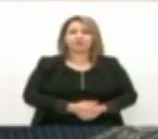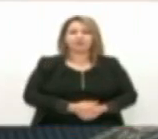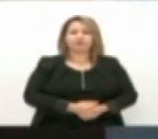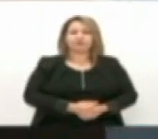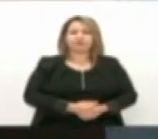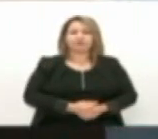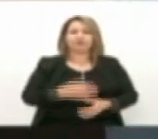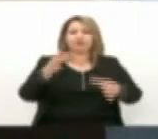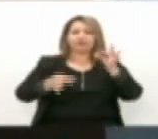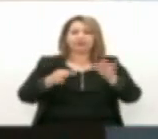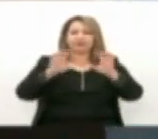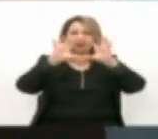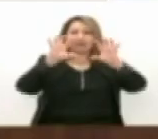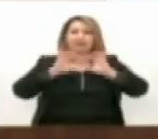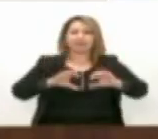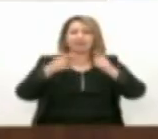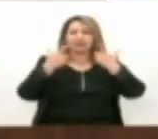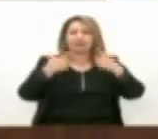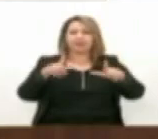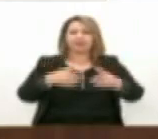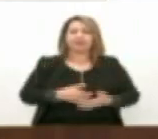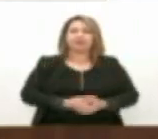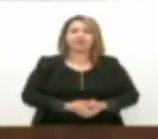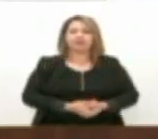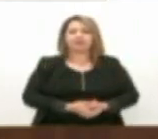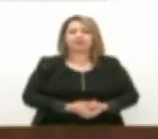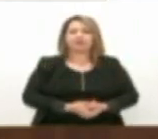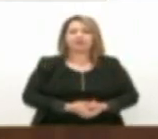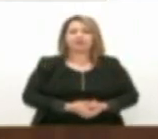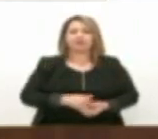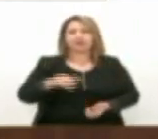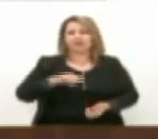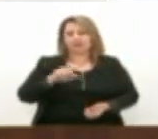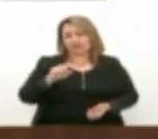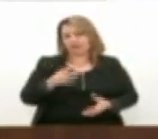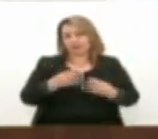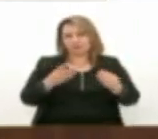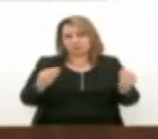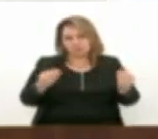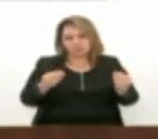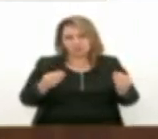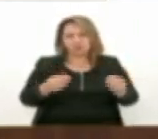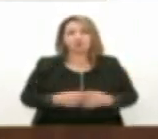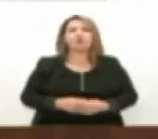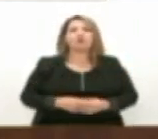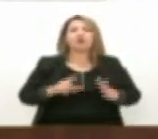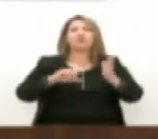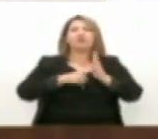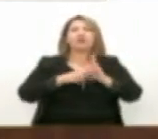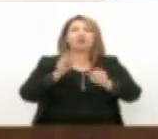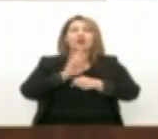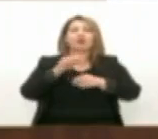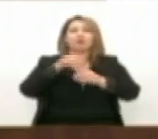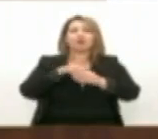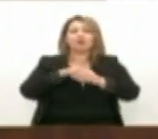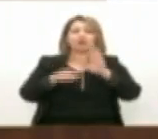الشؤون القانونية والإدارية والحريات. وبما أن النصاب متوفر طبقا للمادة 58 من النظام الداخلي